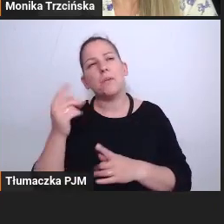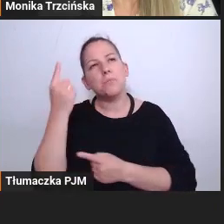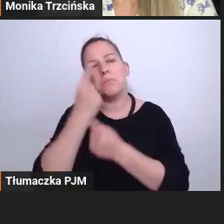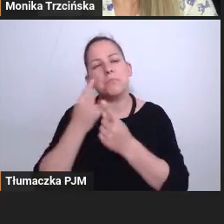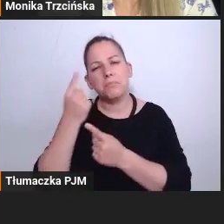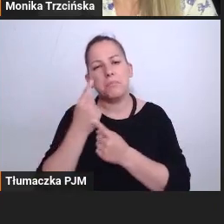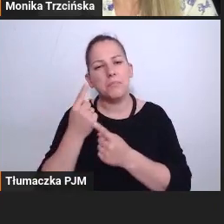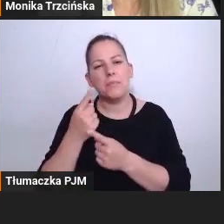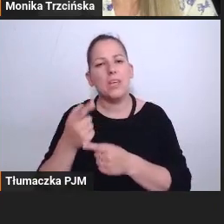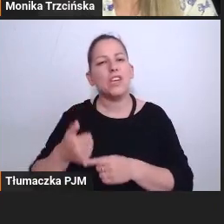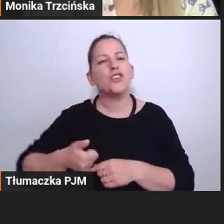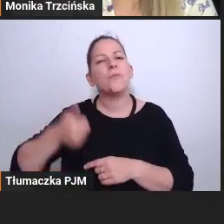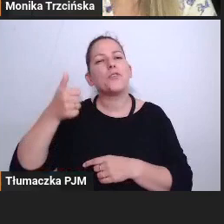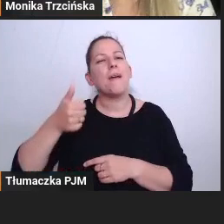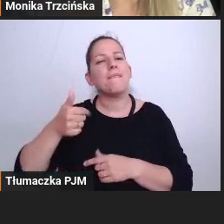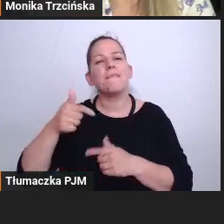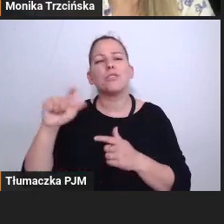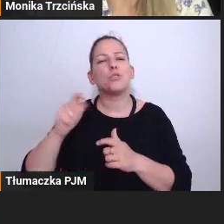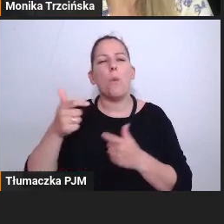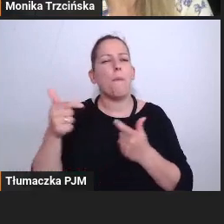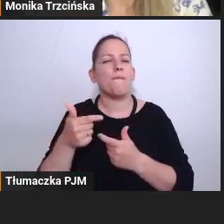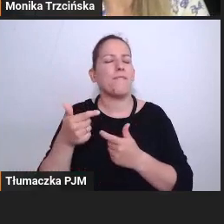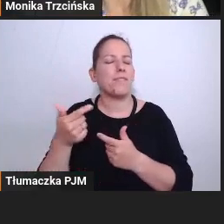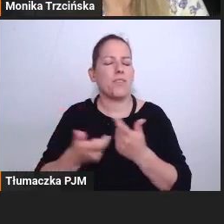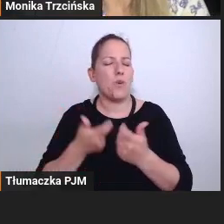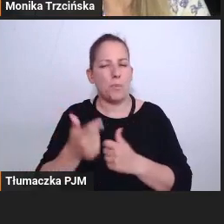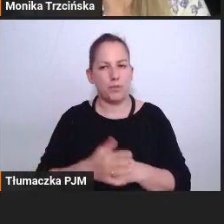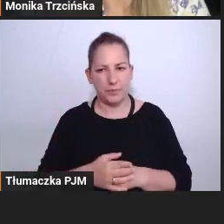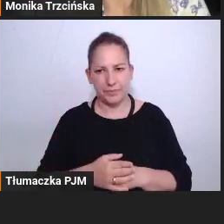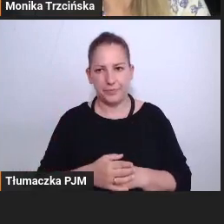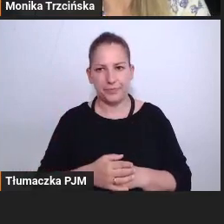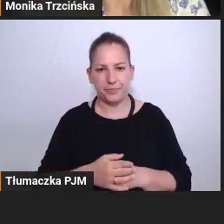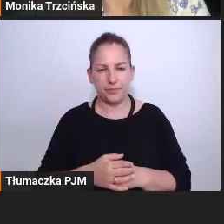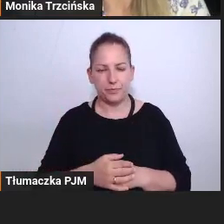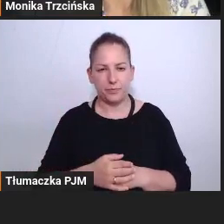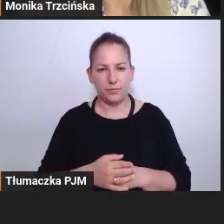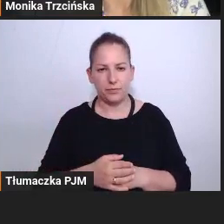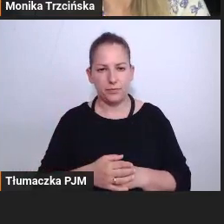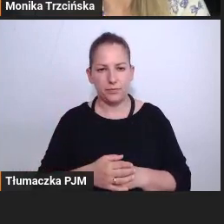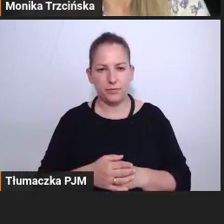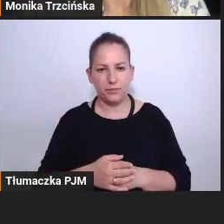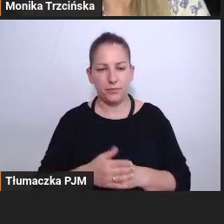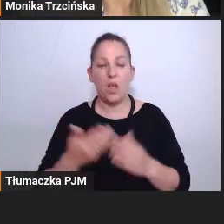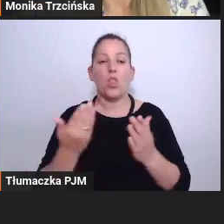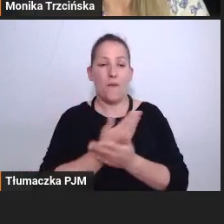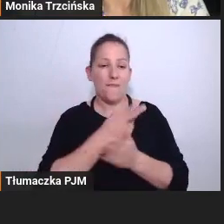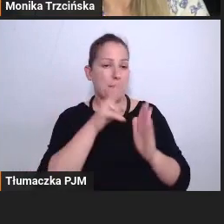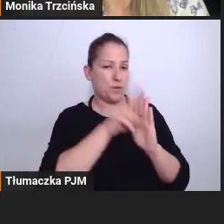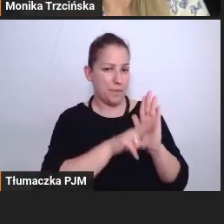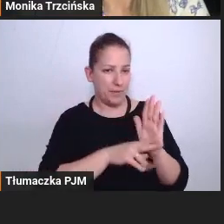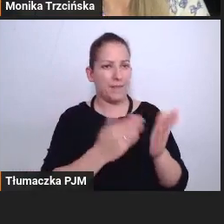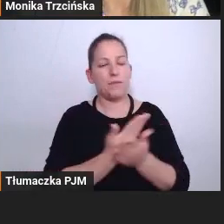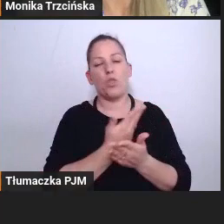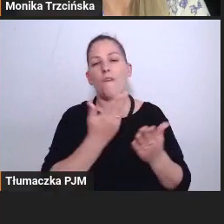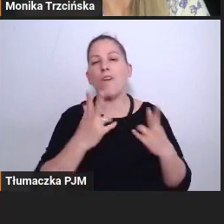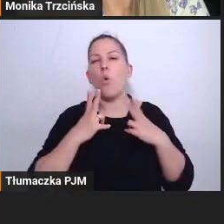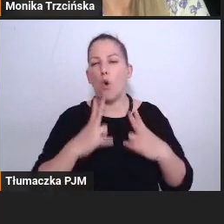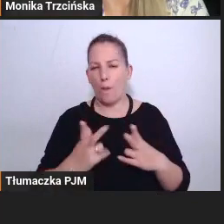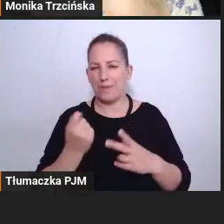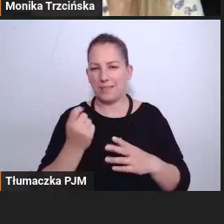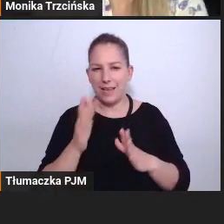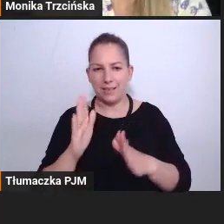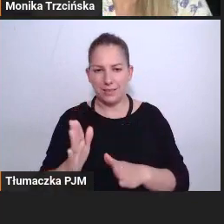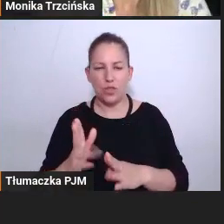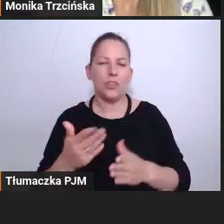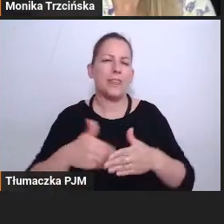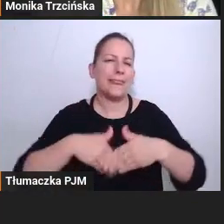zrobić pracodawca, no tak po ludzku, że tak powiem, w praktyce. Bo jak wchodzą te nowe przepisy, na przykład nowe urlopy, o których zaraz, czy dni wolne,